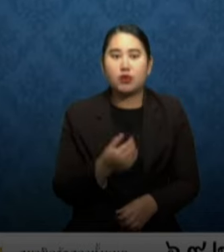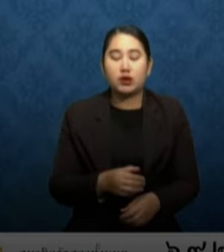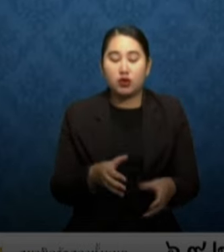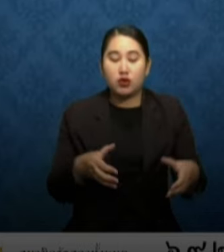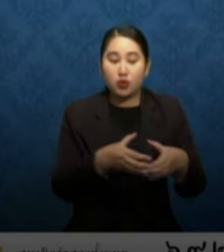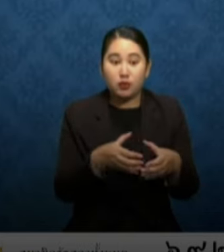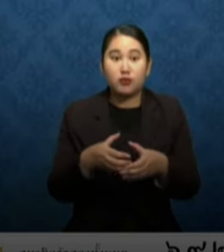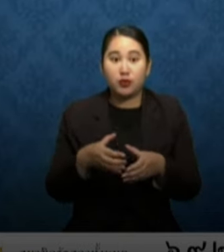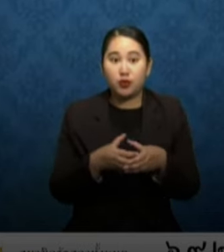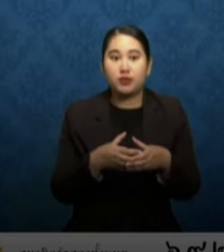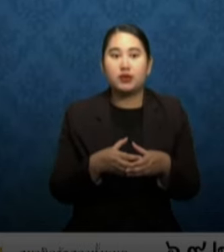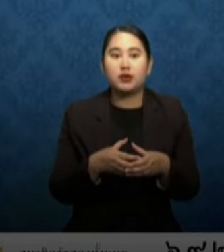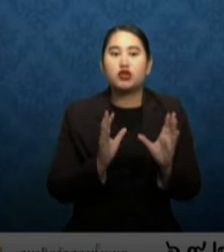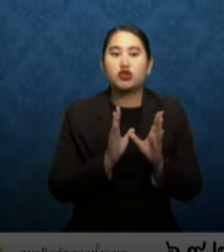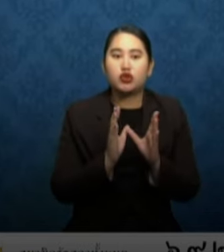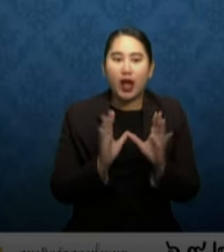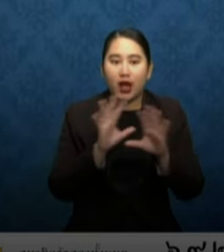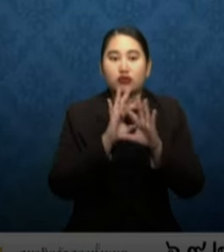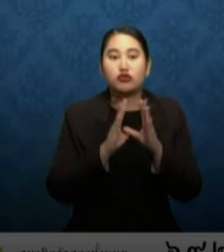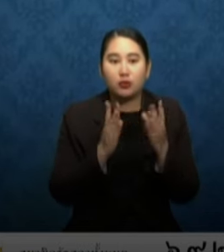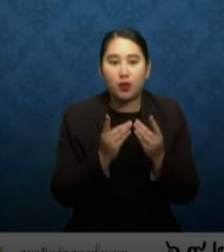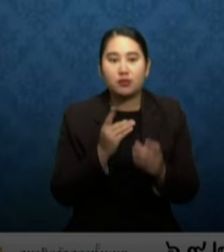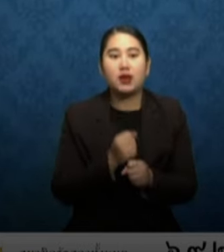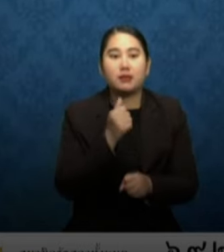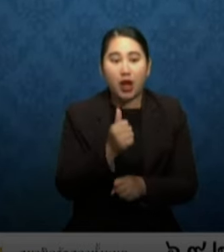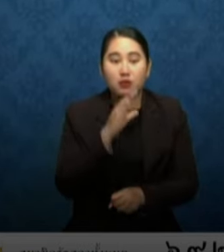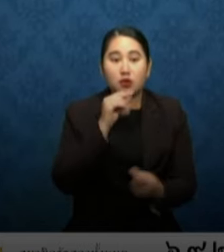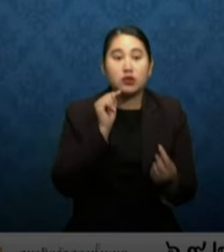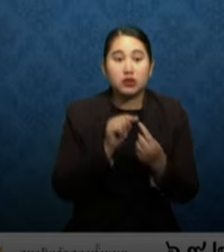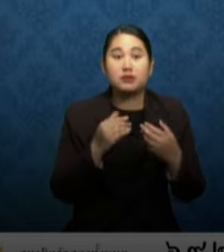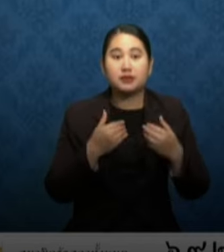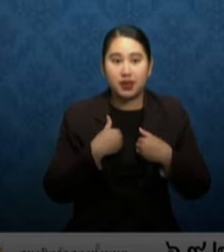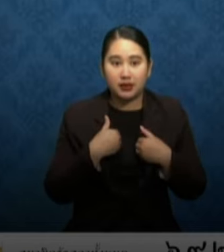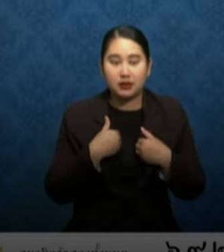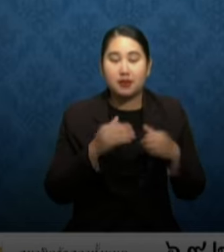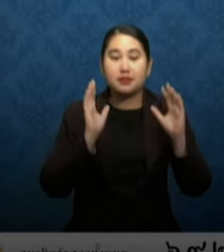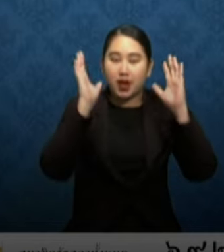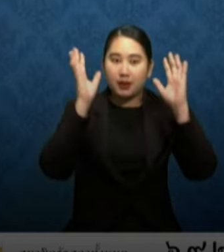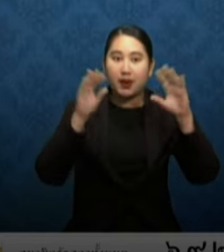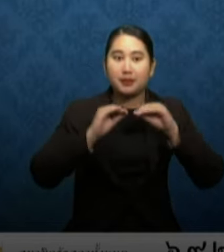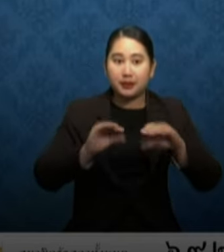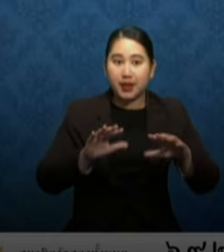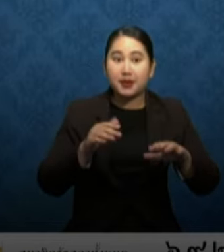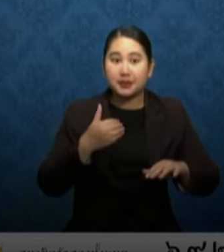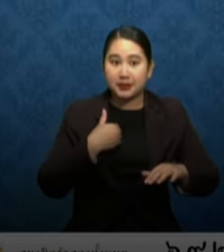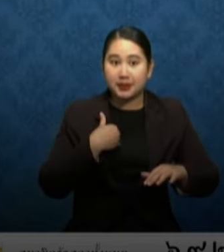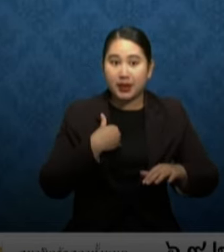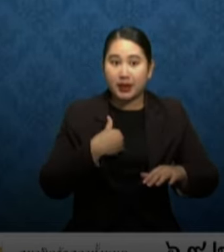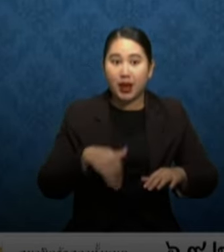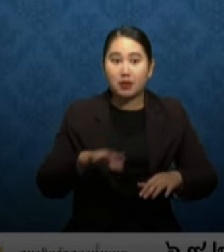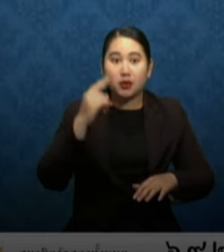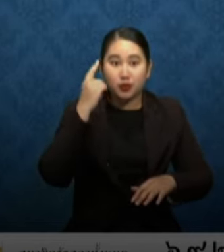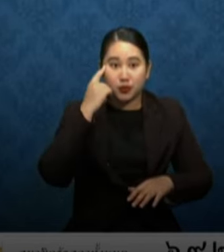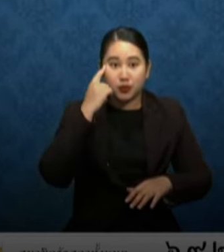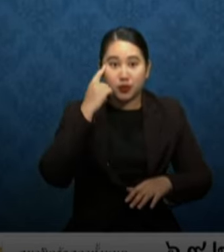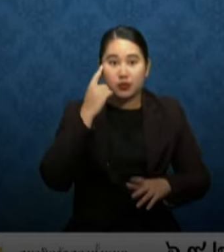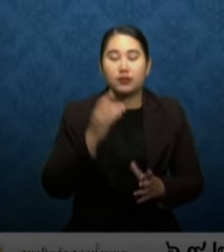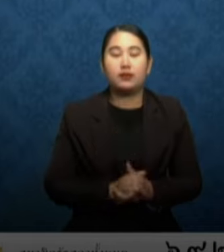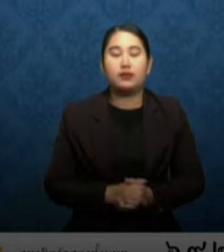ตั้งสหภาพแรงงานได้ท่านเคยพูดถึงมั้ยครับเคยประชาสัมพันธ์ให้พี่น้องประชาชนผู้ใช้แรงงานทราบ